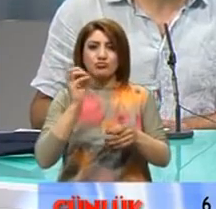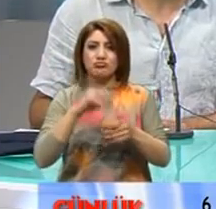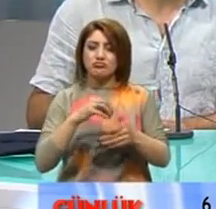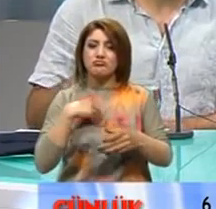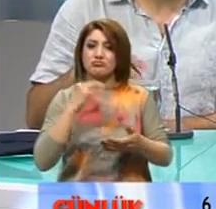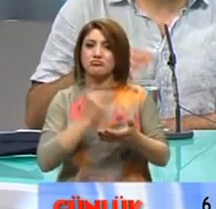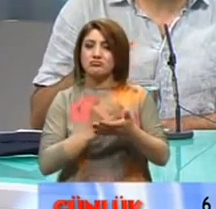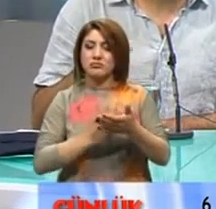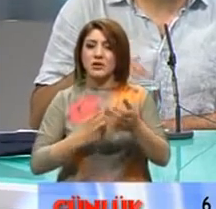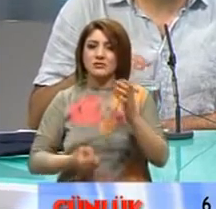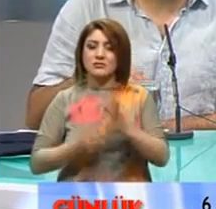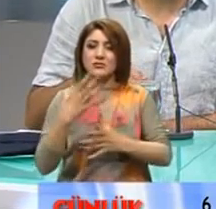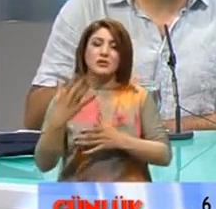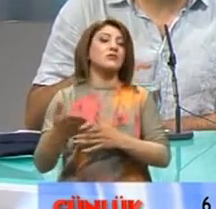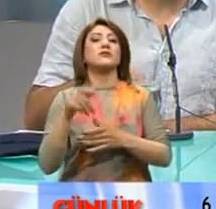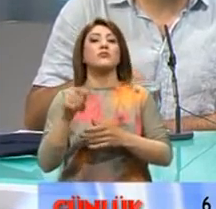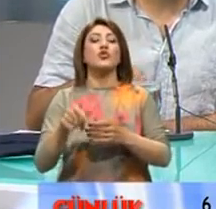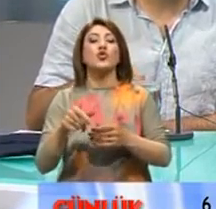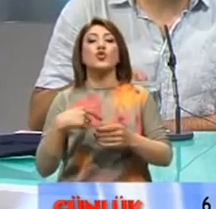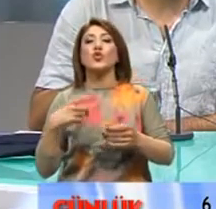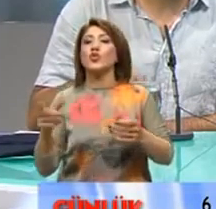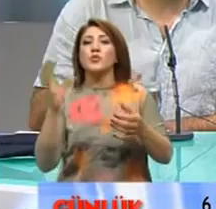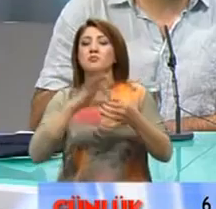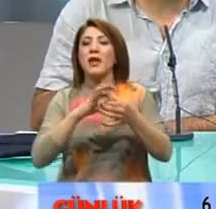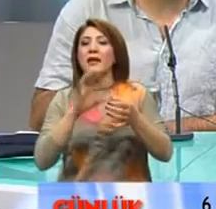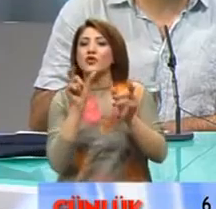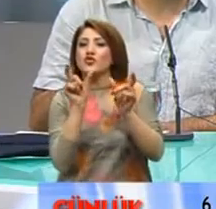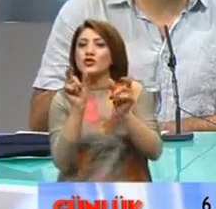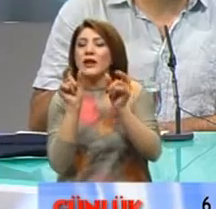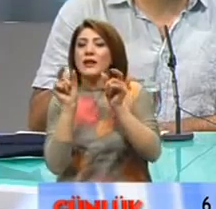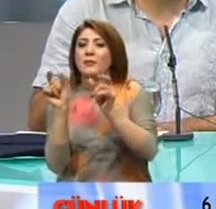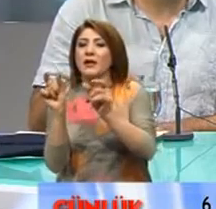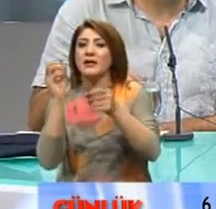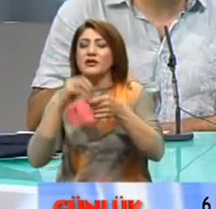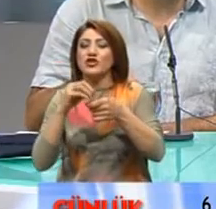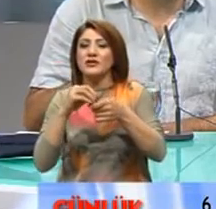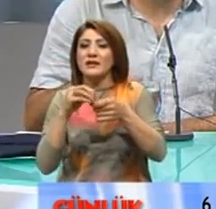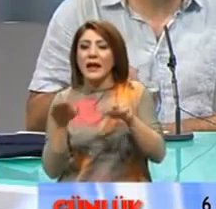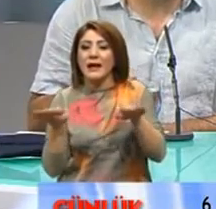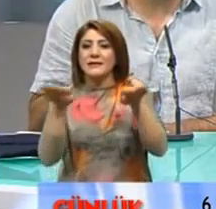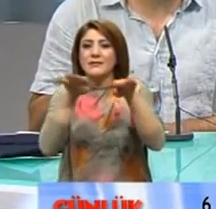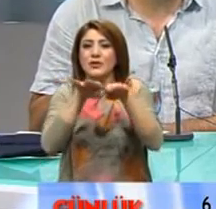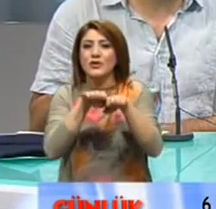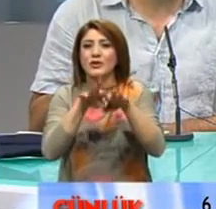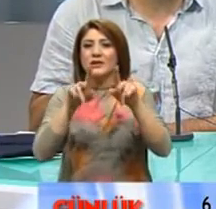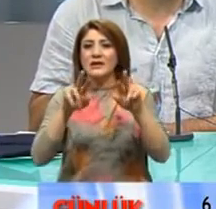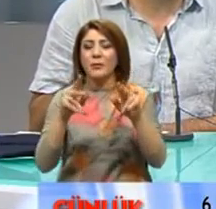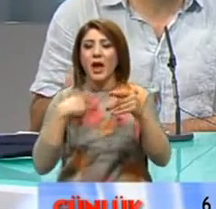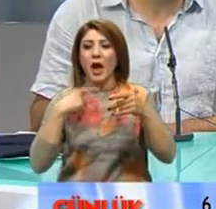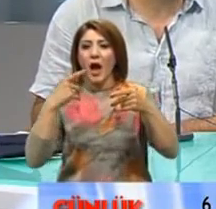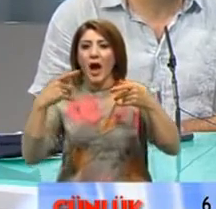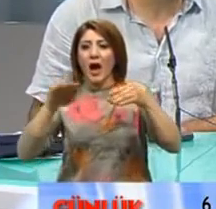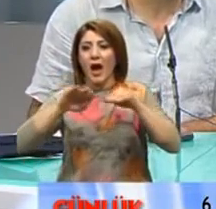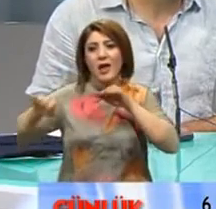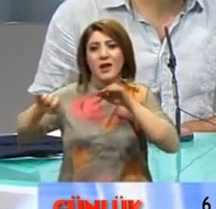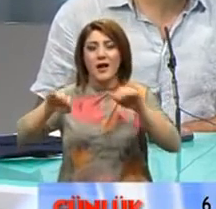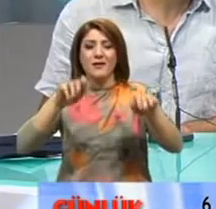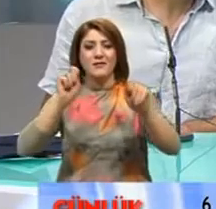yönde. Yani ünlü uyumun Türkçe içerisindeki kelimelerin içinde ünlü uyumu var bildiğimiz üzere. O ünlü uyumunu ayırt edebildiklerini görüyoruz. 6